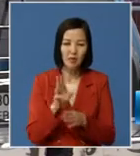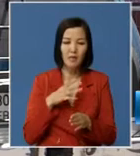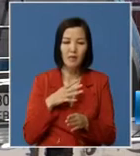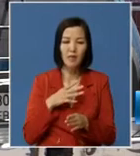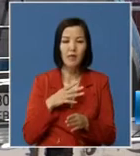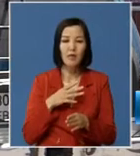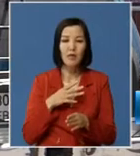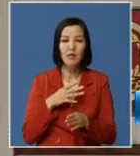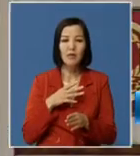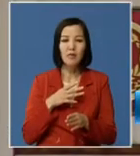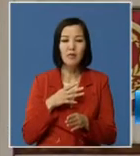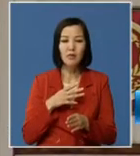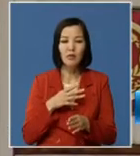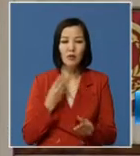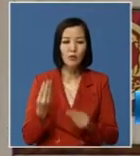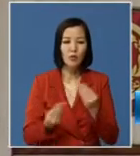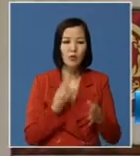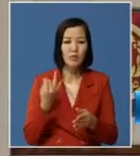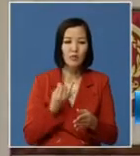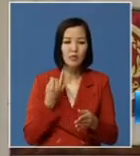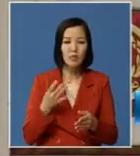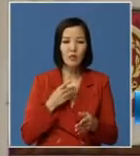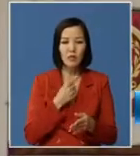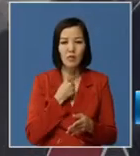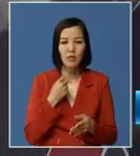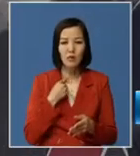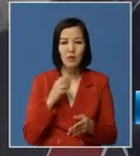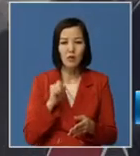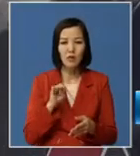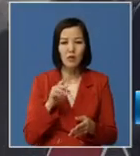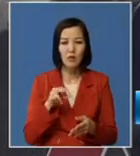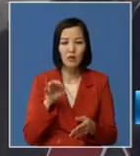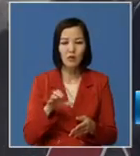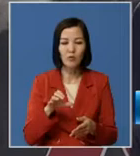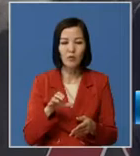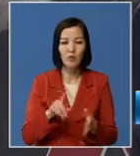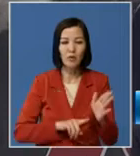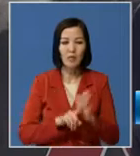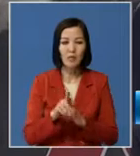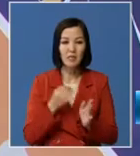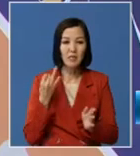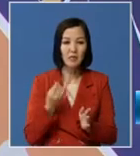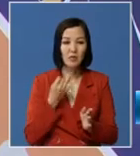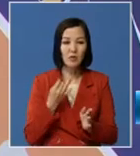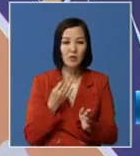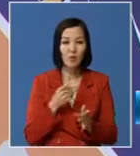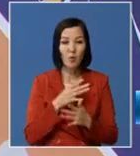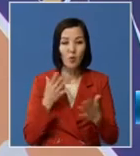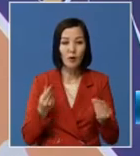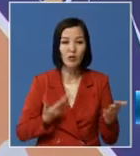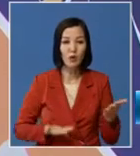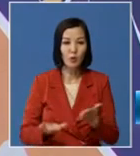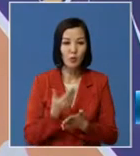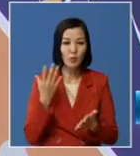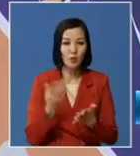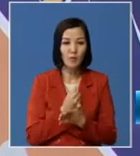қалғандар да жетеді. Құмар ойынды қызық көрген азаматтың бірі талдықорғандық Айдос. Басында қызық үшін көріп, кейін қыруар қар жұтам деп ойлады. Соңында